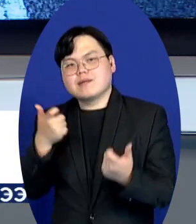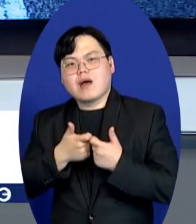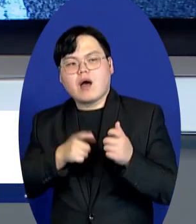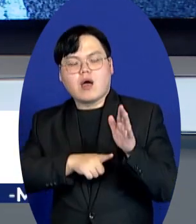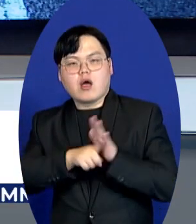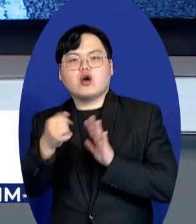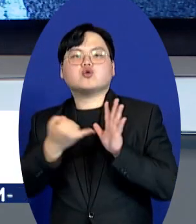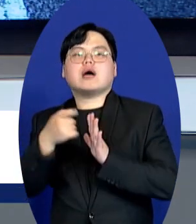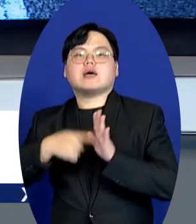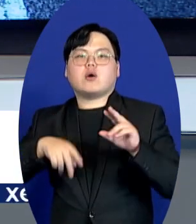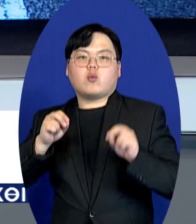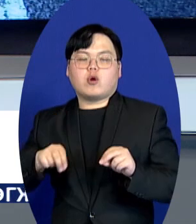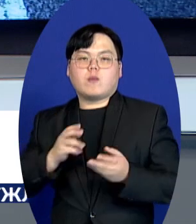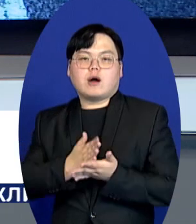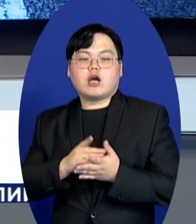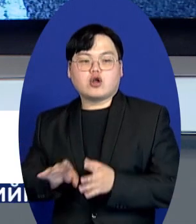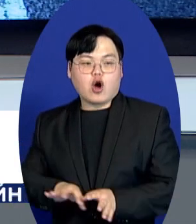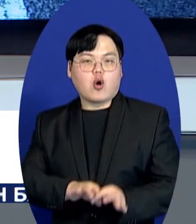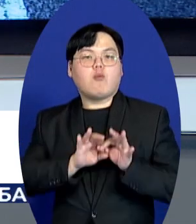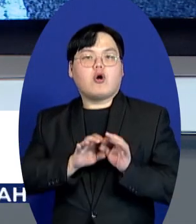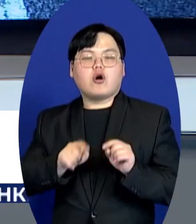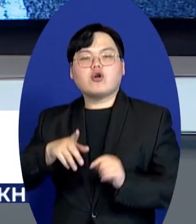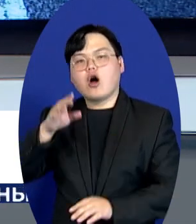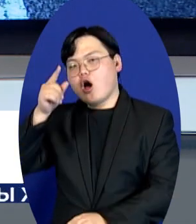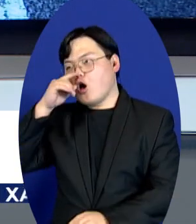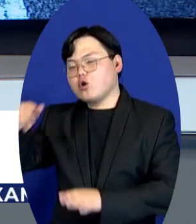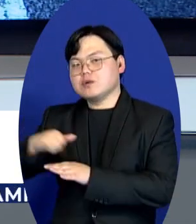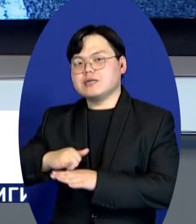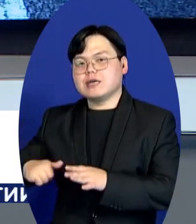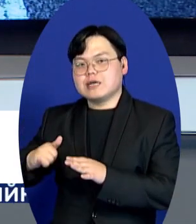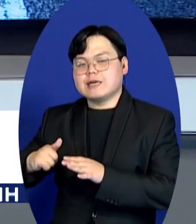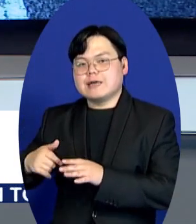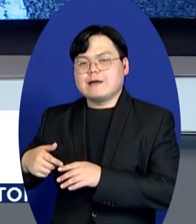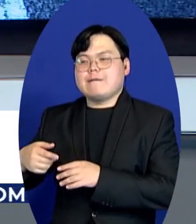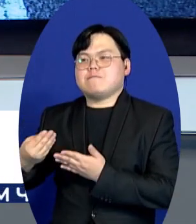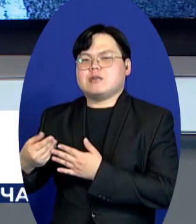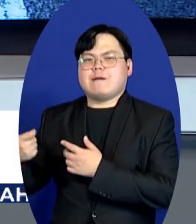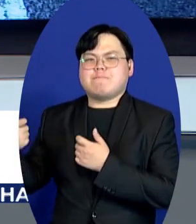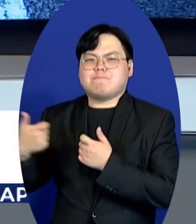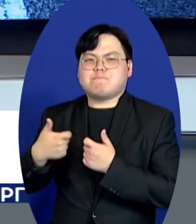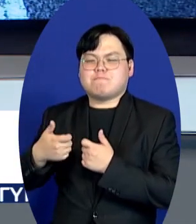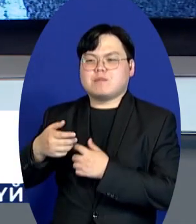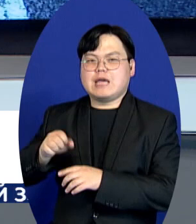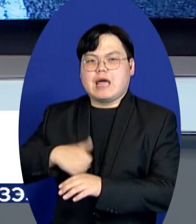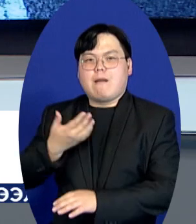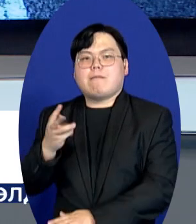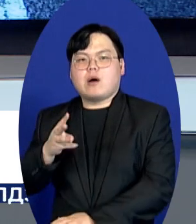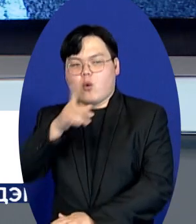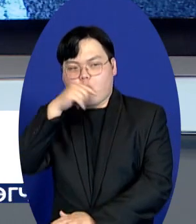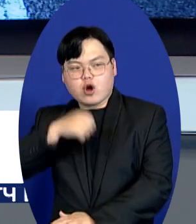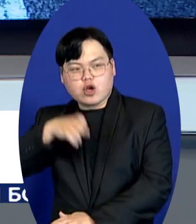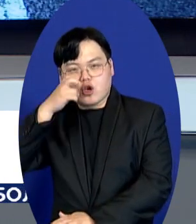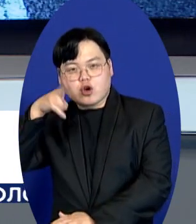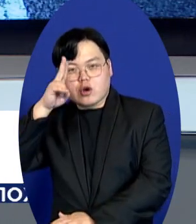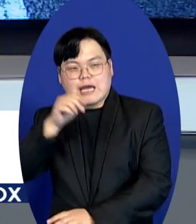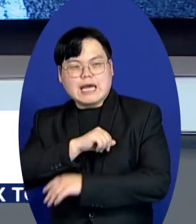яг 6 сар болж байна. Эдгээртэй холбоотойгоор өнөөдөр Оросын талаас дайралтаа идэвхжүүлж болзошгүй гэж үзэж байгаа ерөнхийлөгч Зеленский иргэдтэй